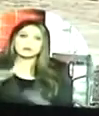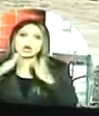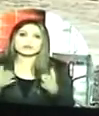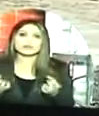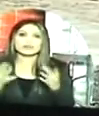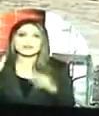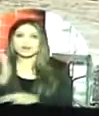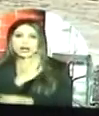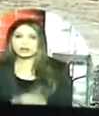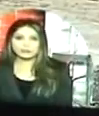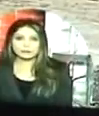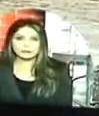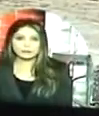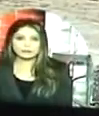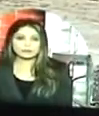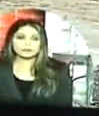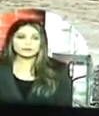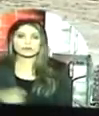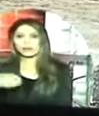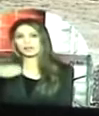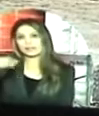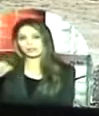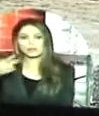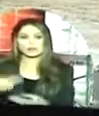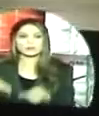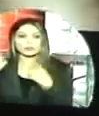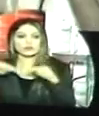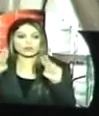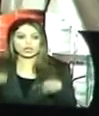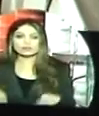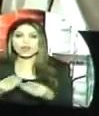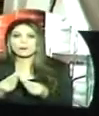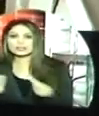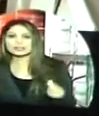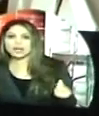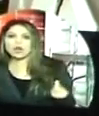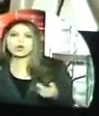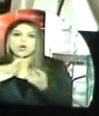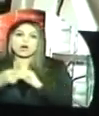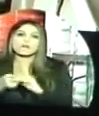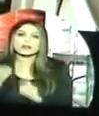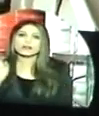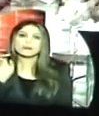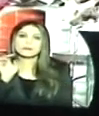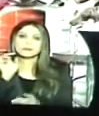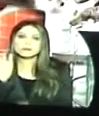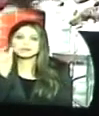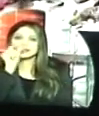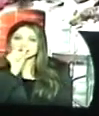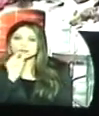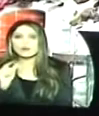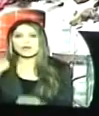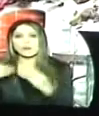השקיות בעצם עוברות תהליך מחזור בטכניקות של המסע והתכה, הופכות להיות פתיתי פלסטיק, ופתיתי הפלסטיק האלה